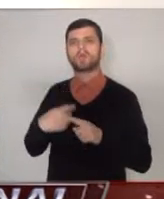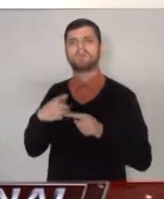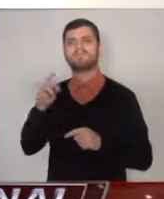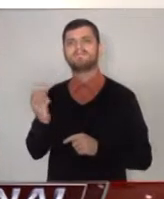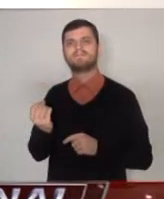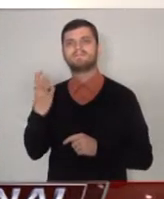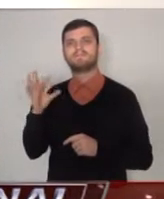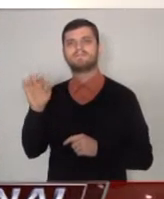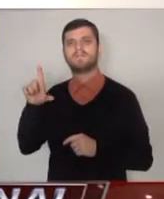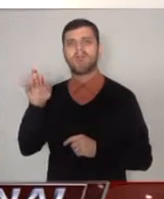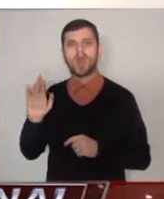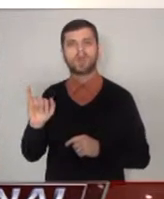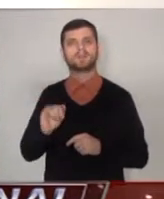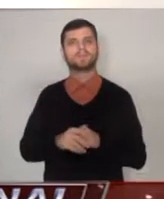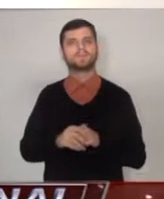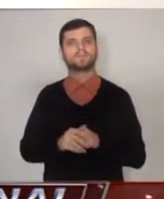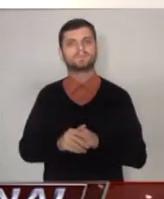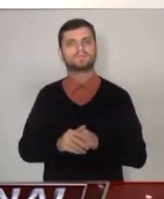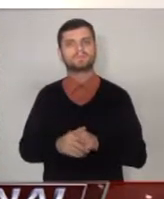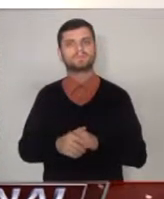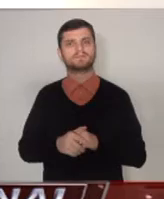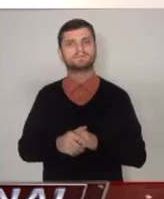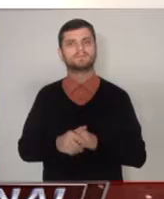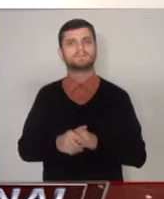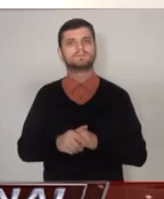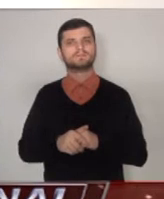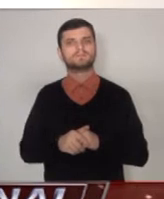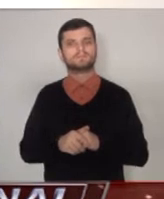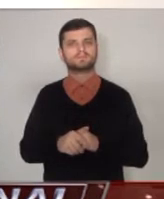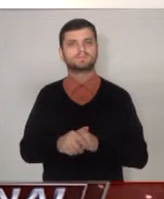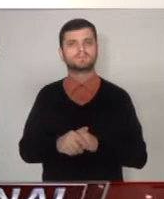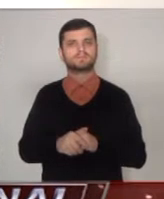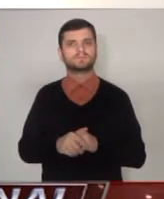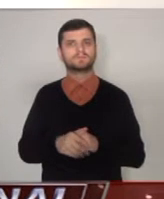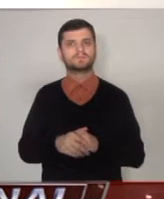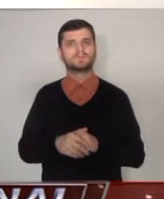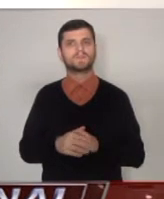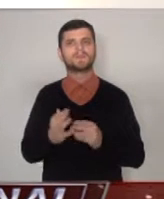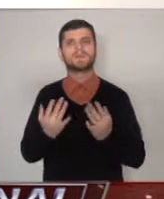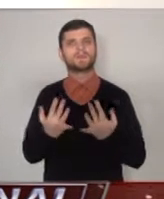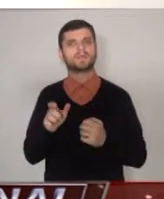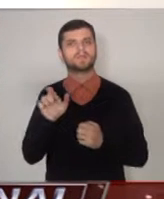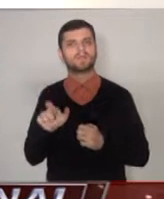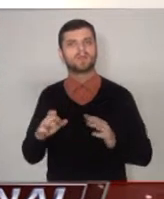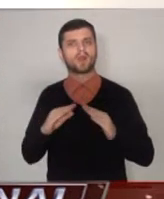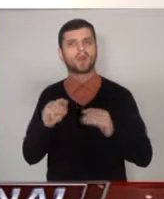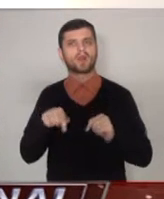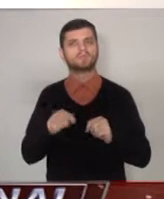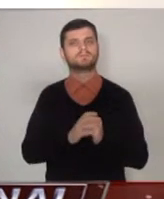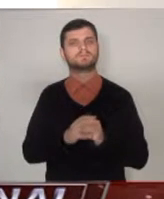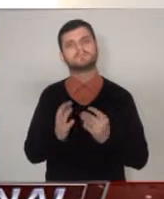da. Cu câteva cătune. Runceasa, Părlitură și Păișești. O populație de cât acolo în zona? În jur